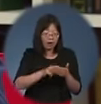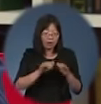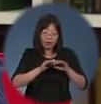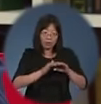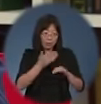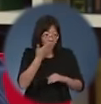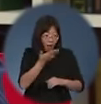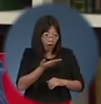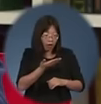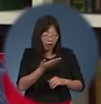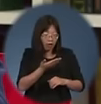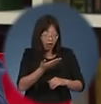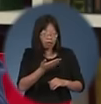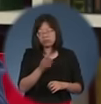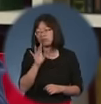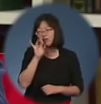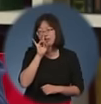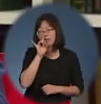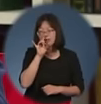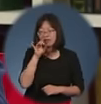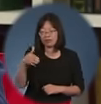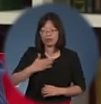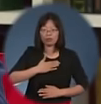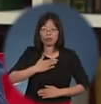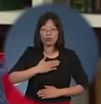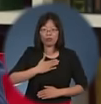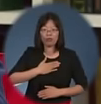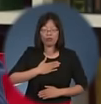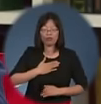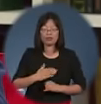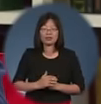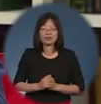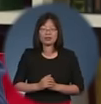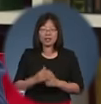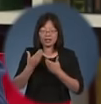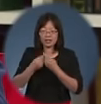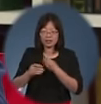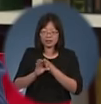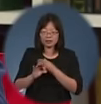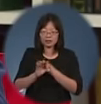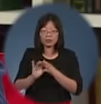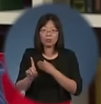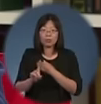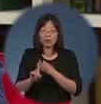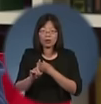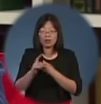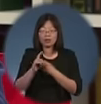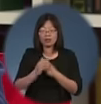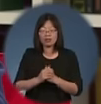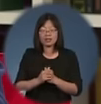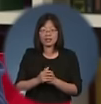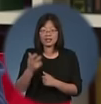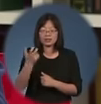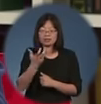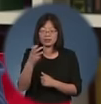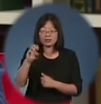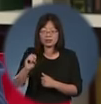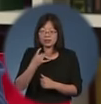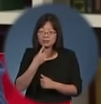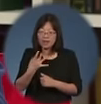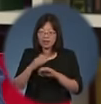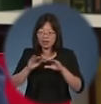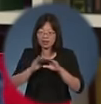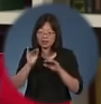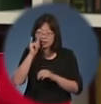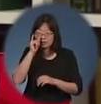그러니까요 안 되잖아요 그게 저는 아 예를 들어서 한 7 80% man